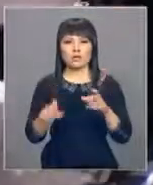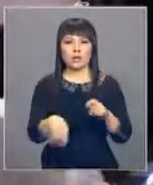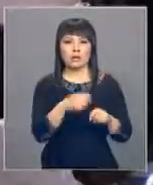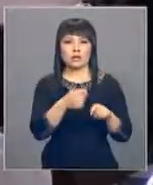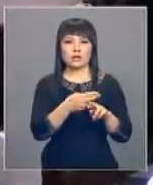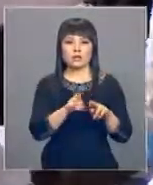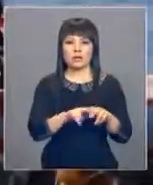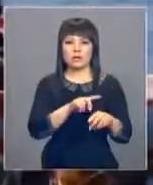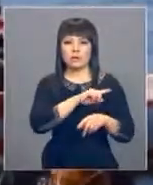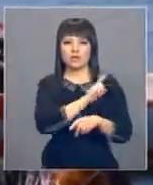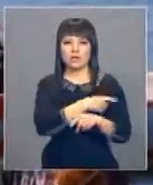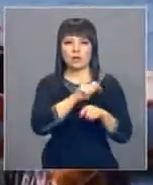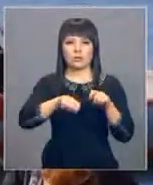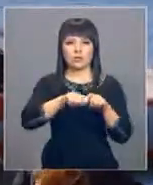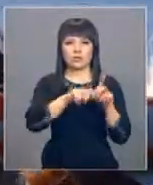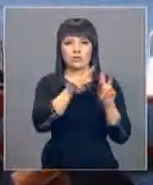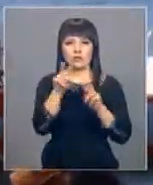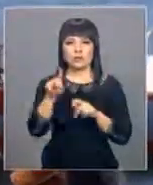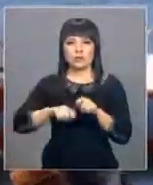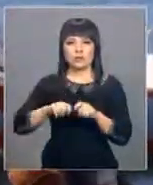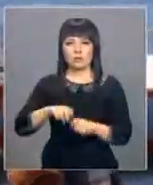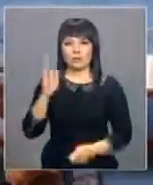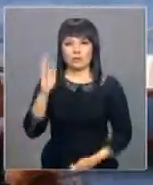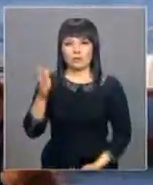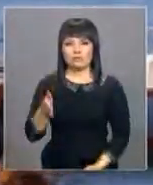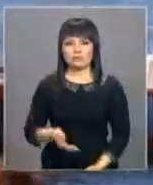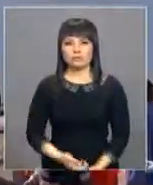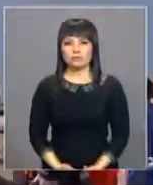қарсы күрестік шетпек.